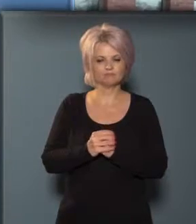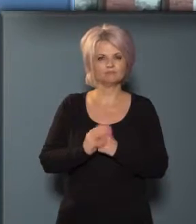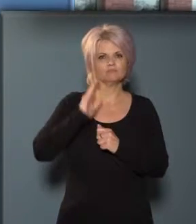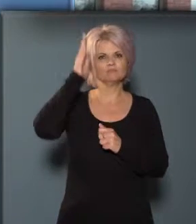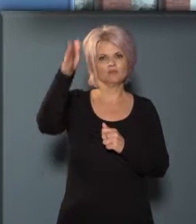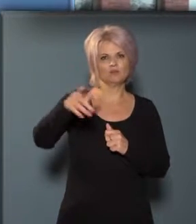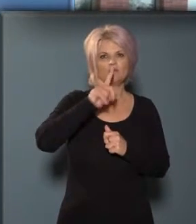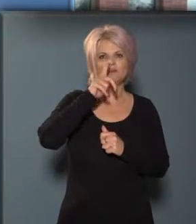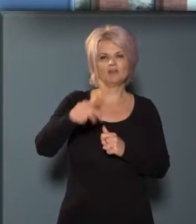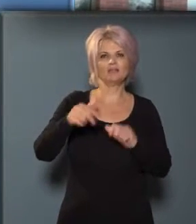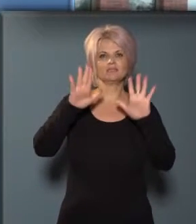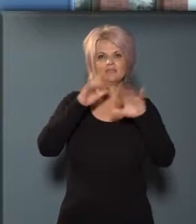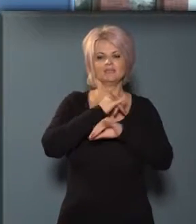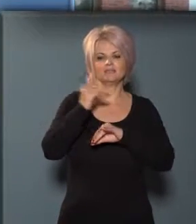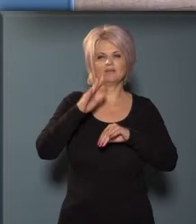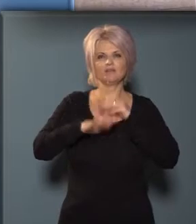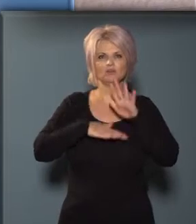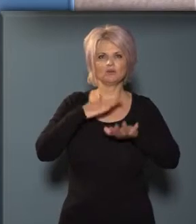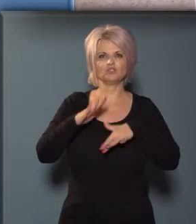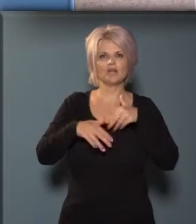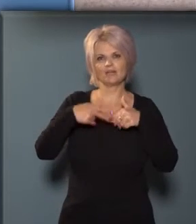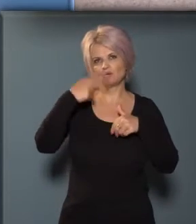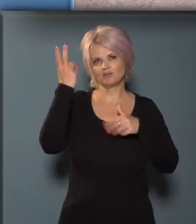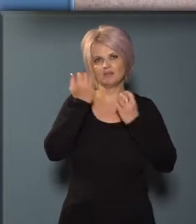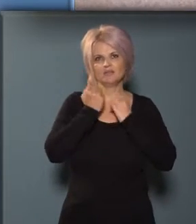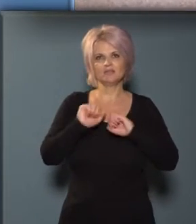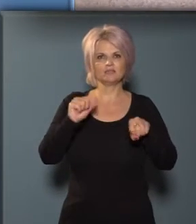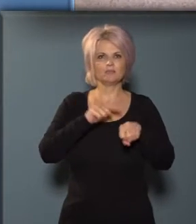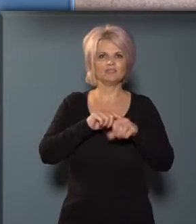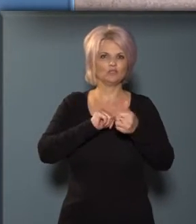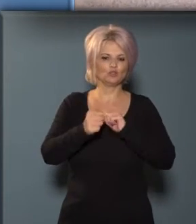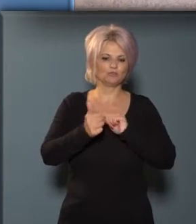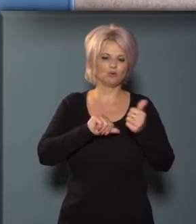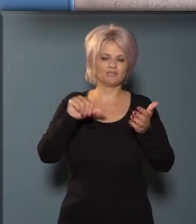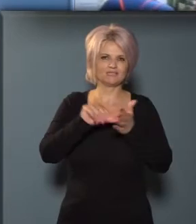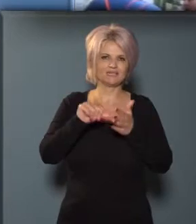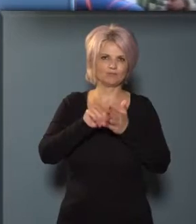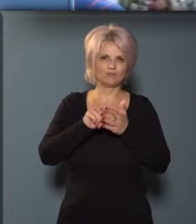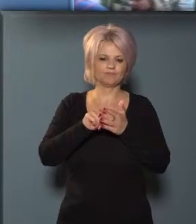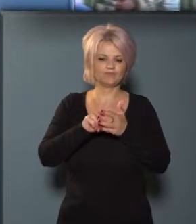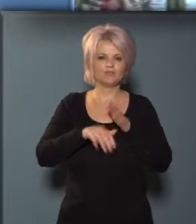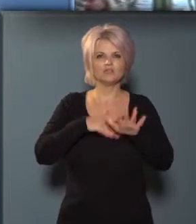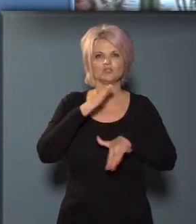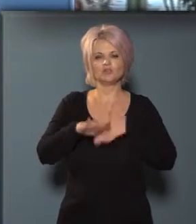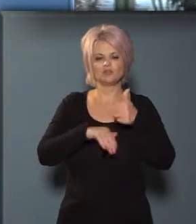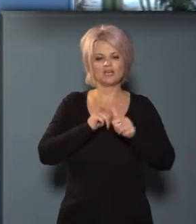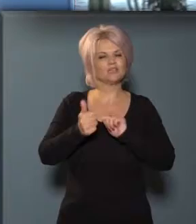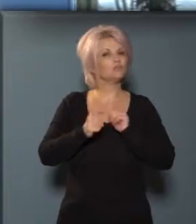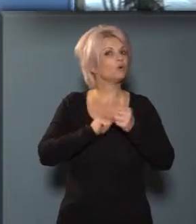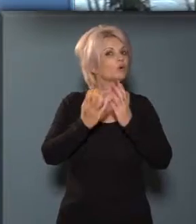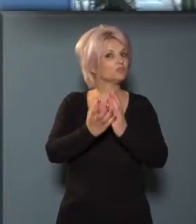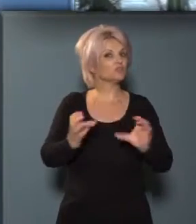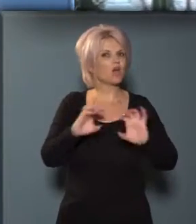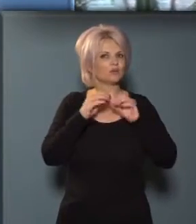Jövőre lesz egy évtizede, hogy a Soroksári Kulturális Szabadidő és Sportcentrum, vagy közismertebb nevén a Soroksári Sportcsarnok